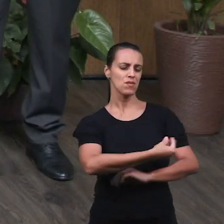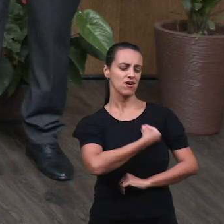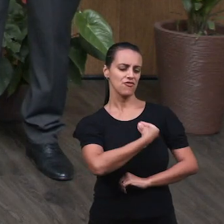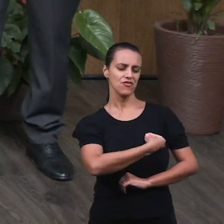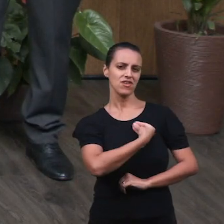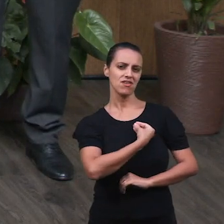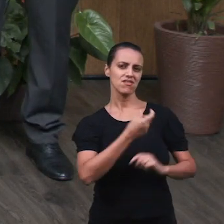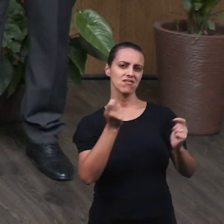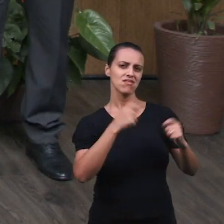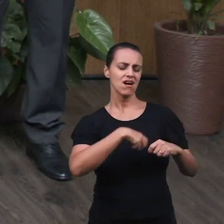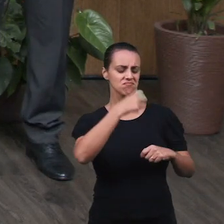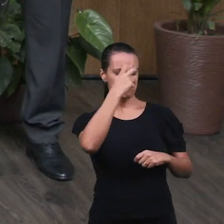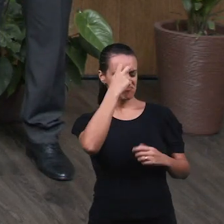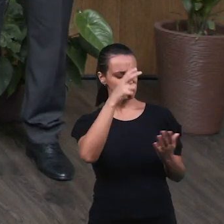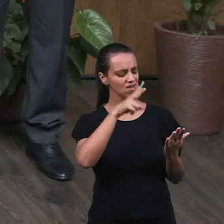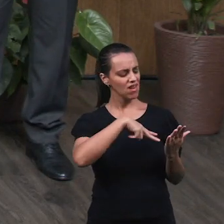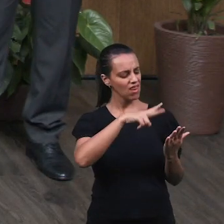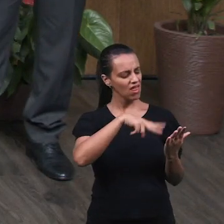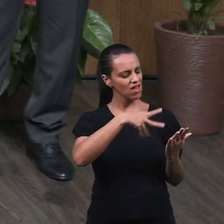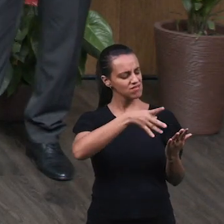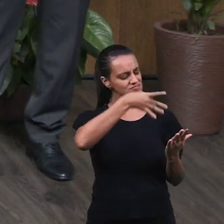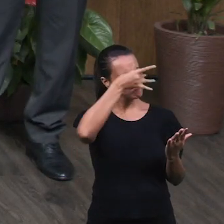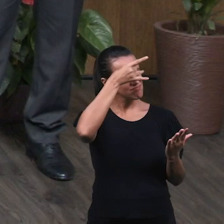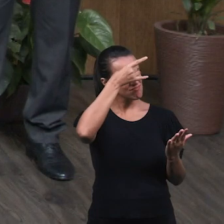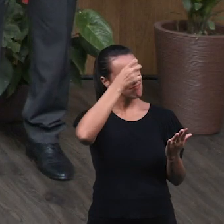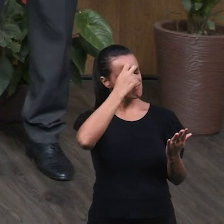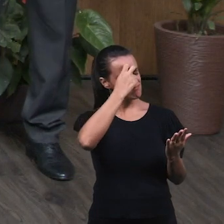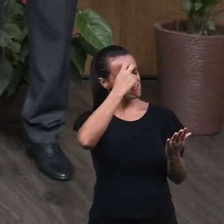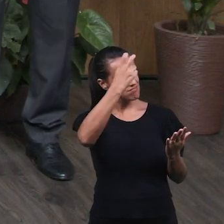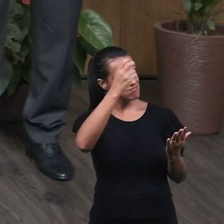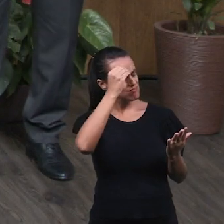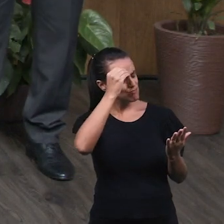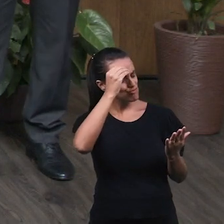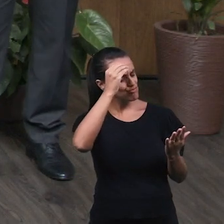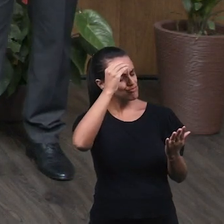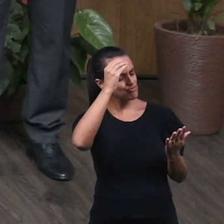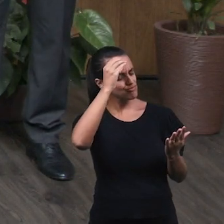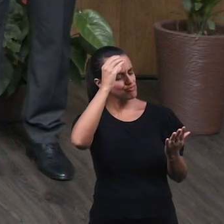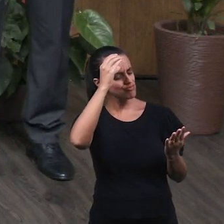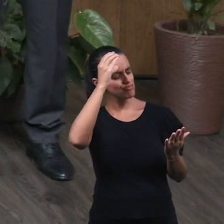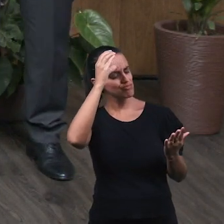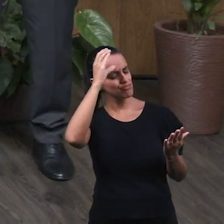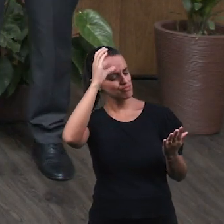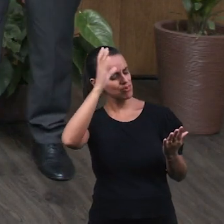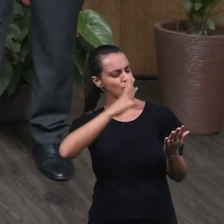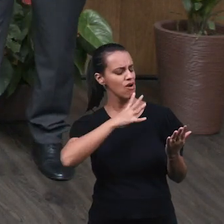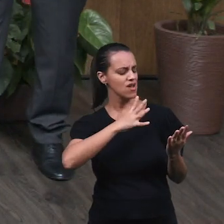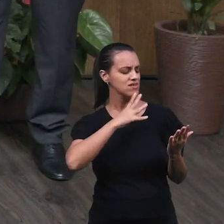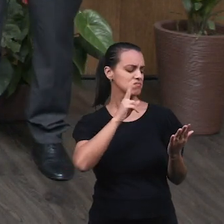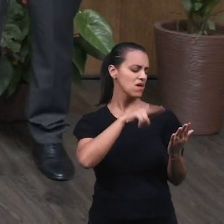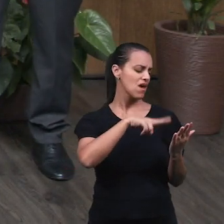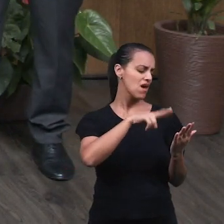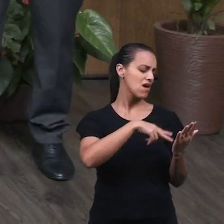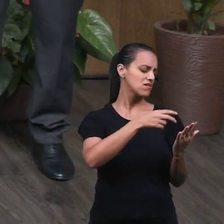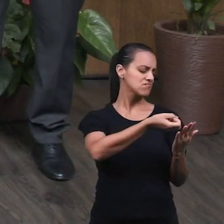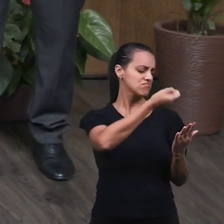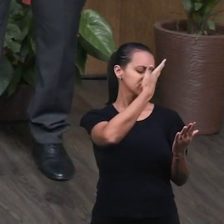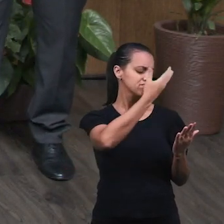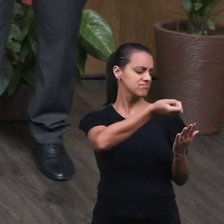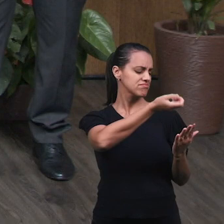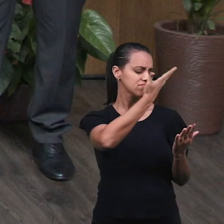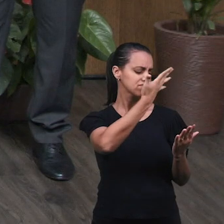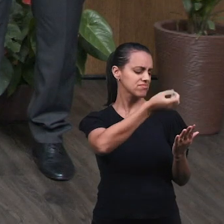une fortification pour l'intellect, la culture biblique, la connaissance humaine, mais la